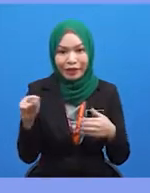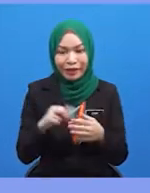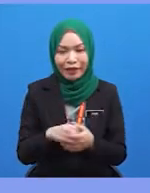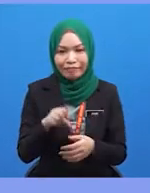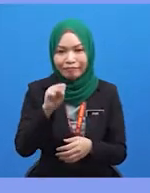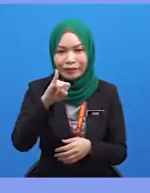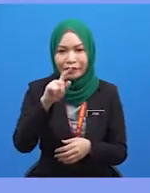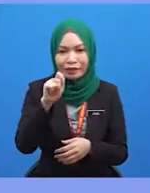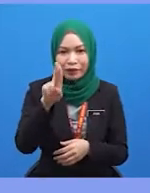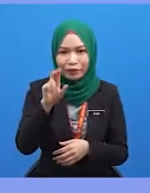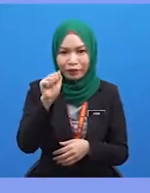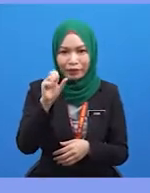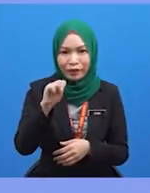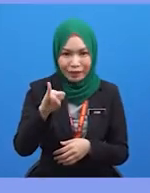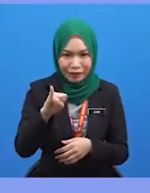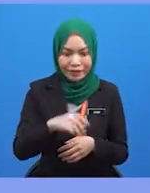Cadangan jawapan.